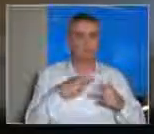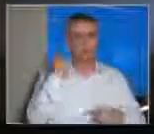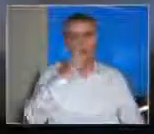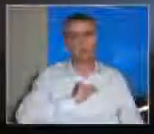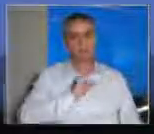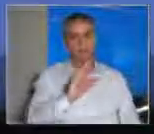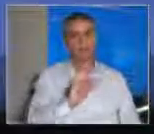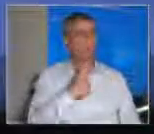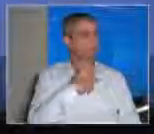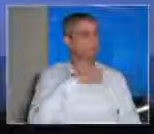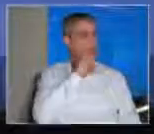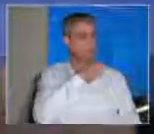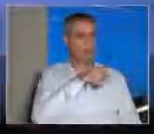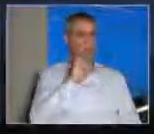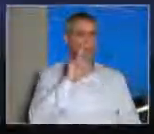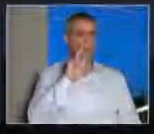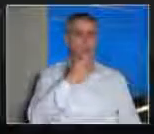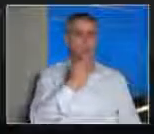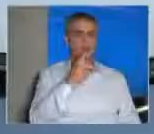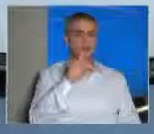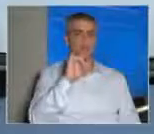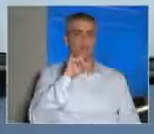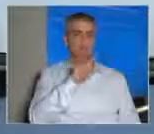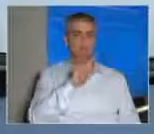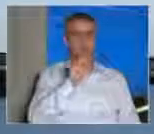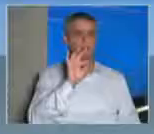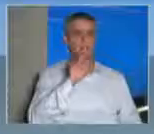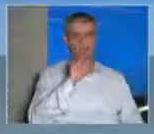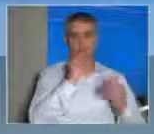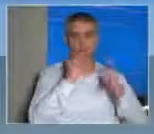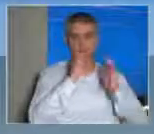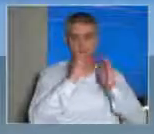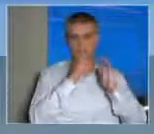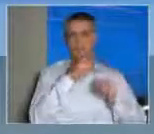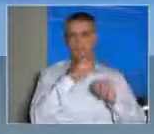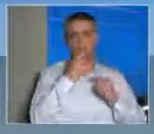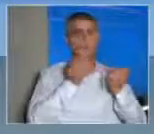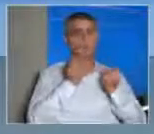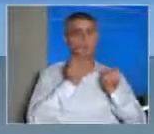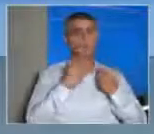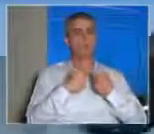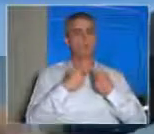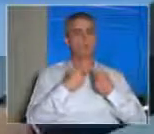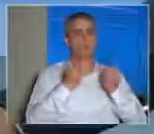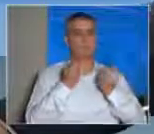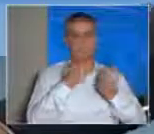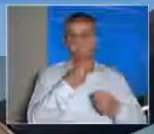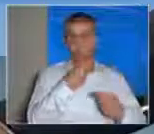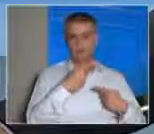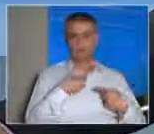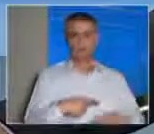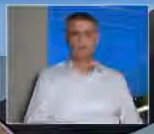רוצה לדבר איתך, יונה ויזנטל. יונה ויזנטל, יש לו זכויות רבות בתקשורת הישראלית, אבל בהקשר הזה הוא מפיק שותף של יום השואה של אווה. שלום,